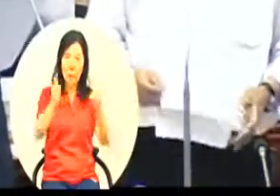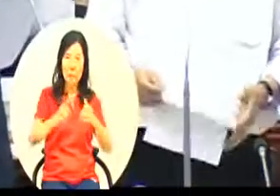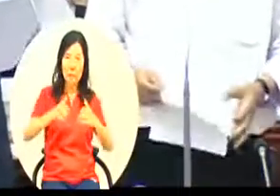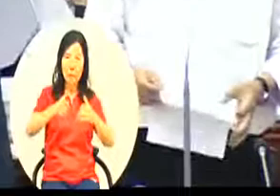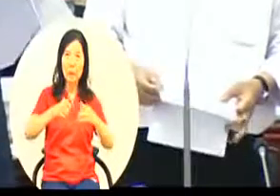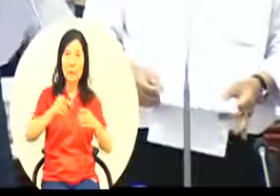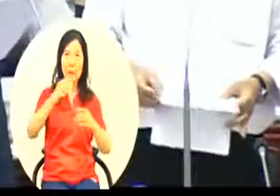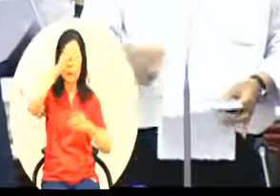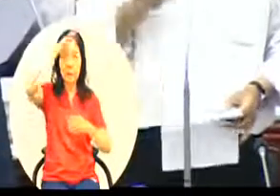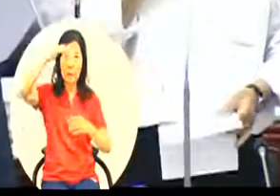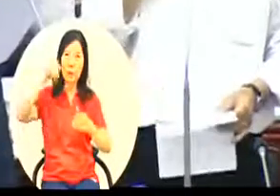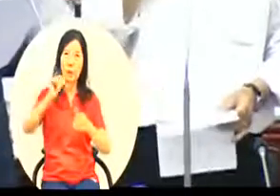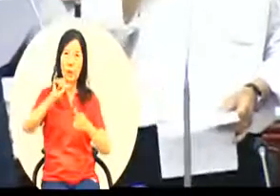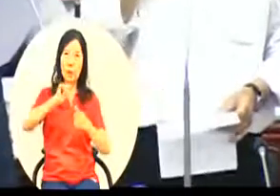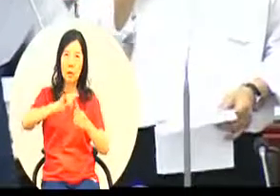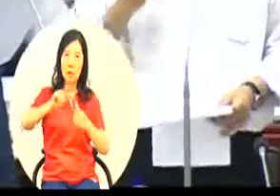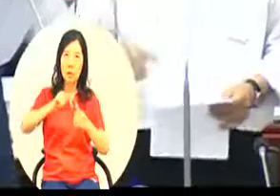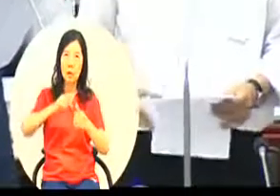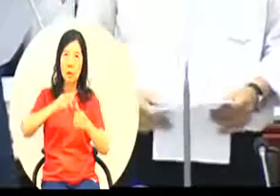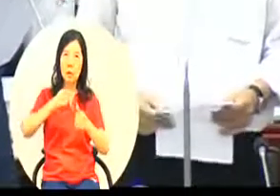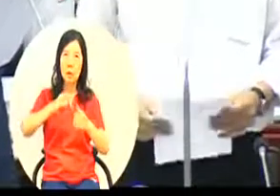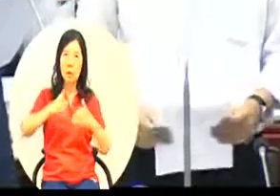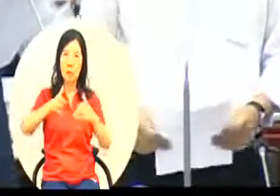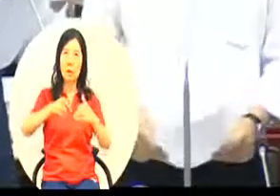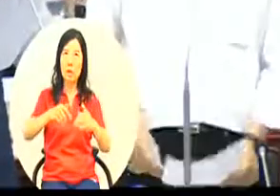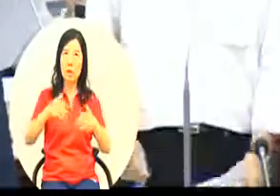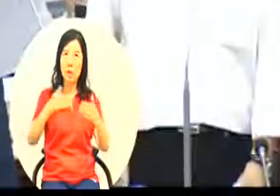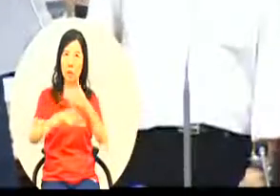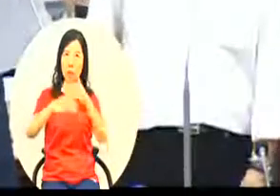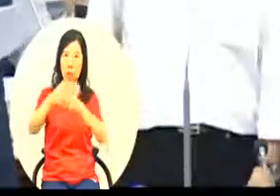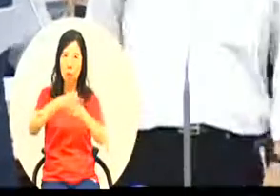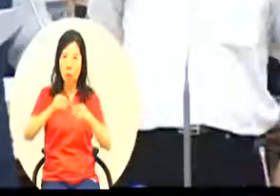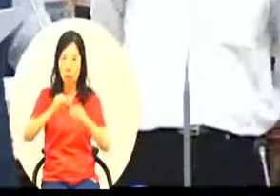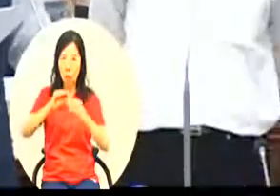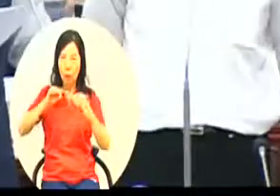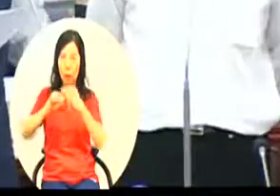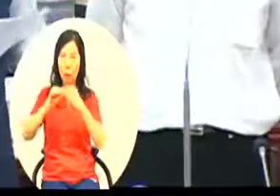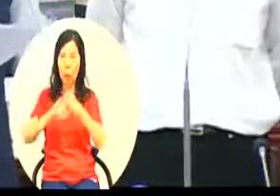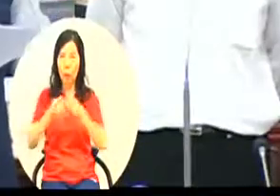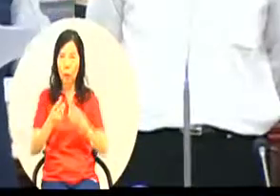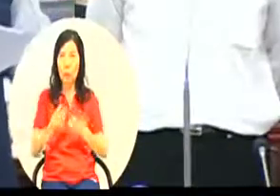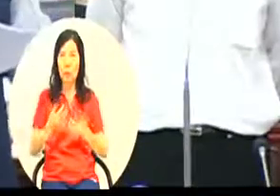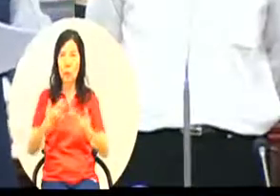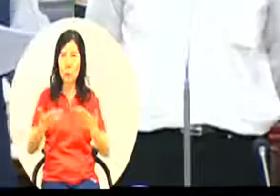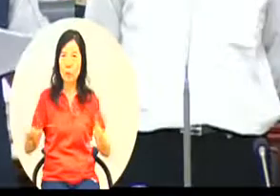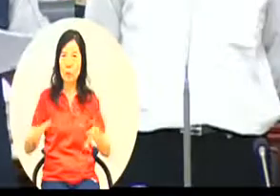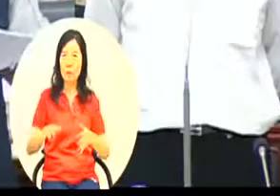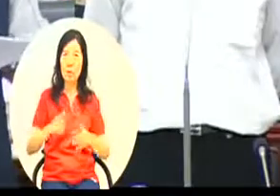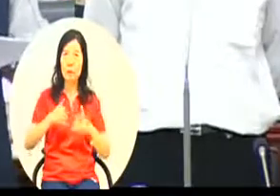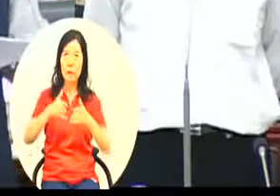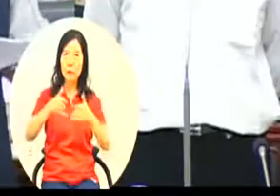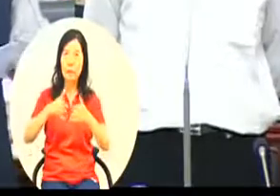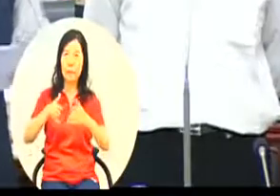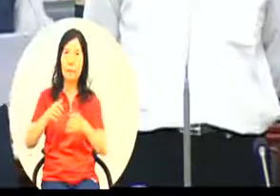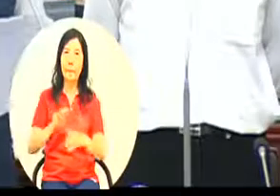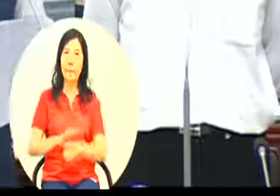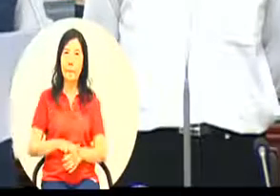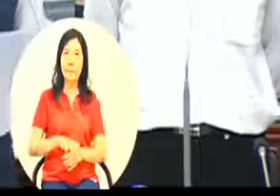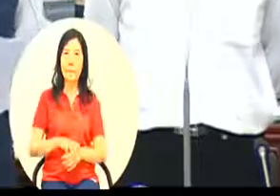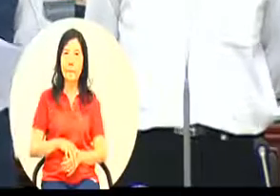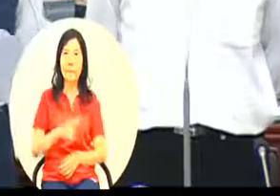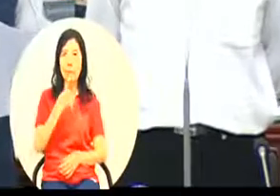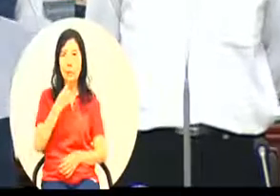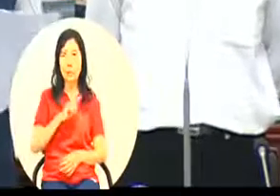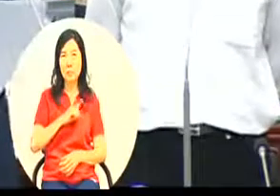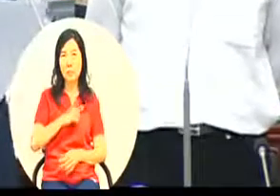甲路，这些都是我们在市区里面交通量非常大的这个道路。那坦白说，我自己也